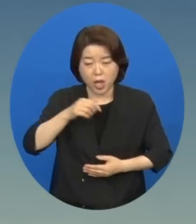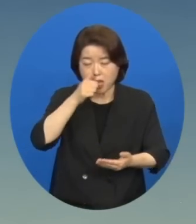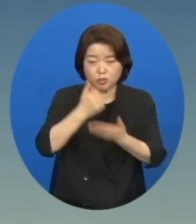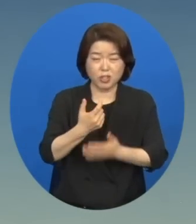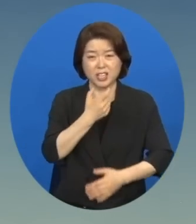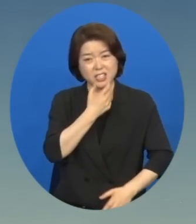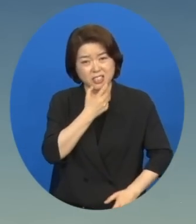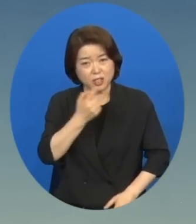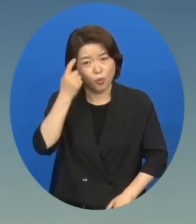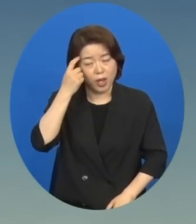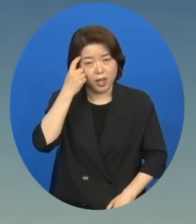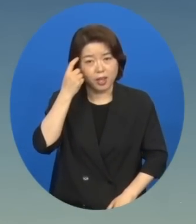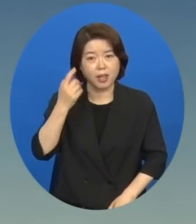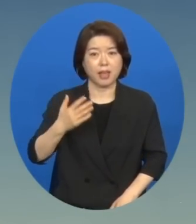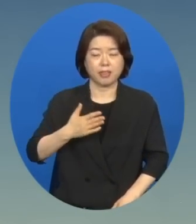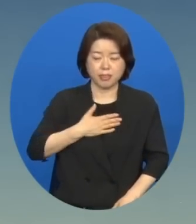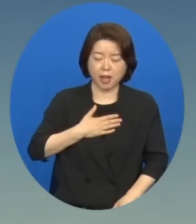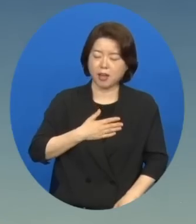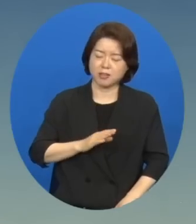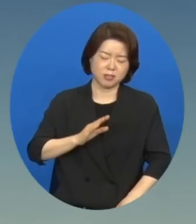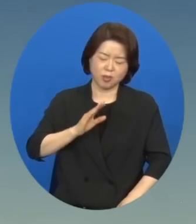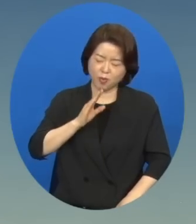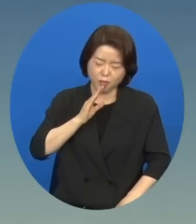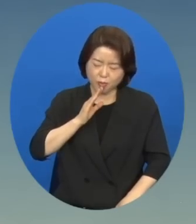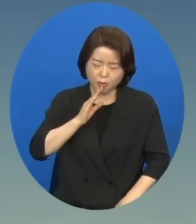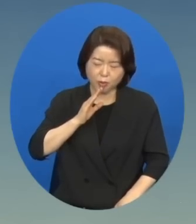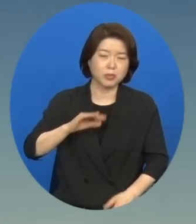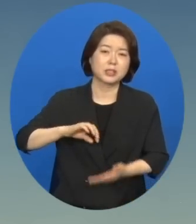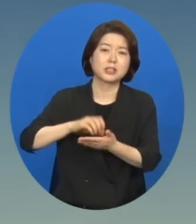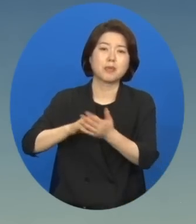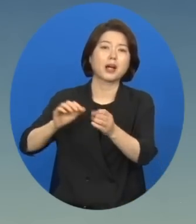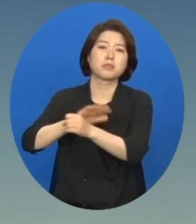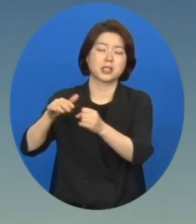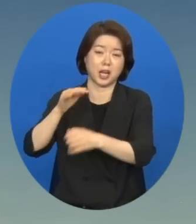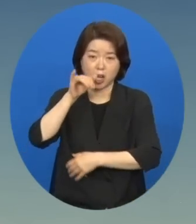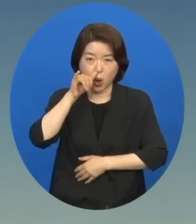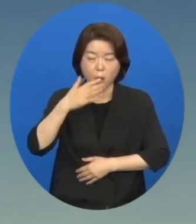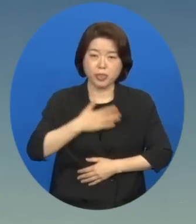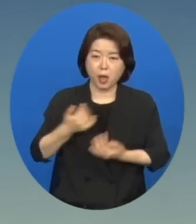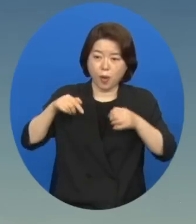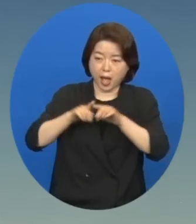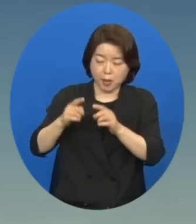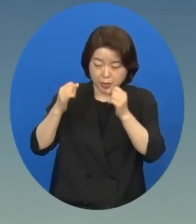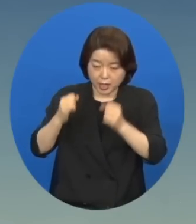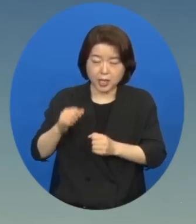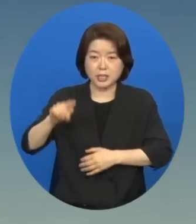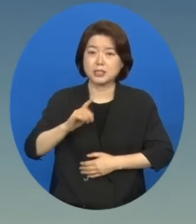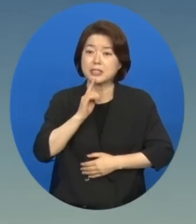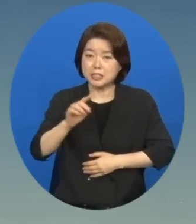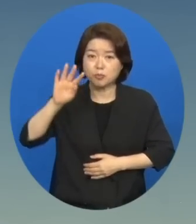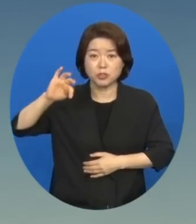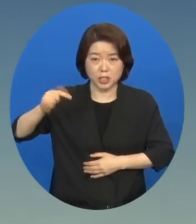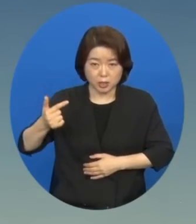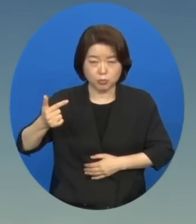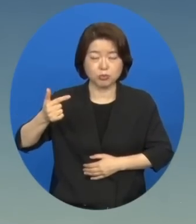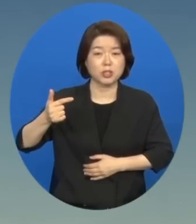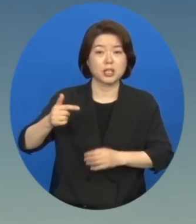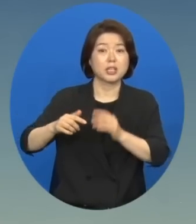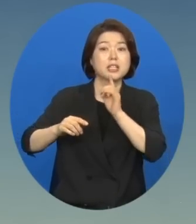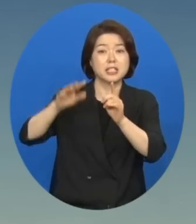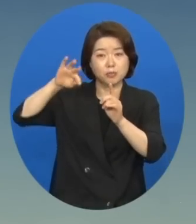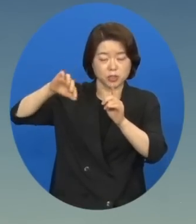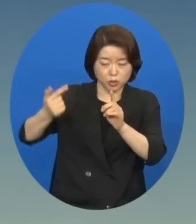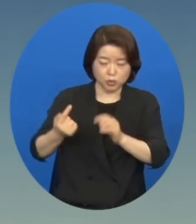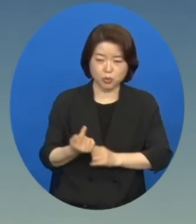그렇게 싫어하실까요? 나를 너무 사랑하시니까 나와 함께하는 그 시간 1분 1초도 놓치지